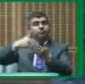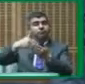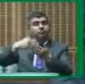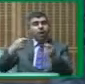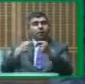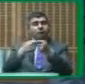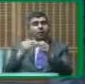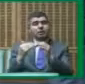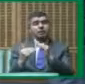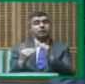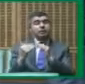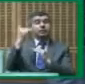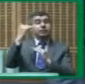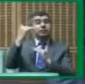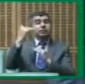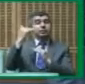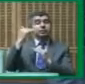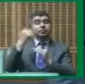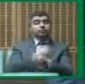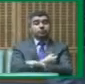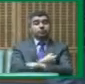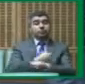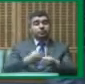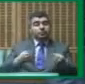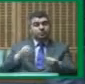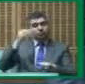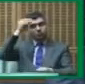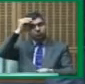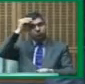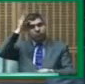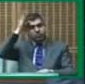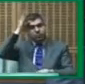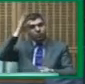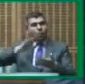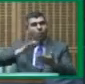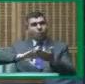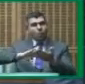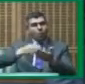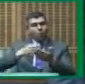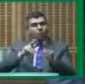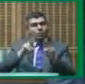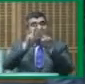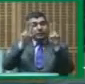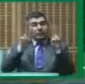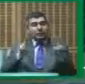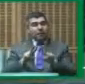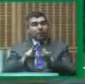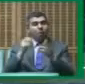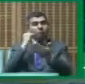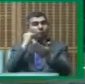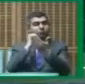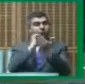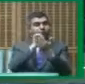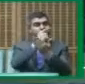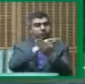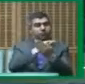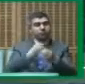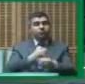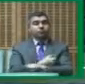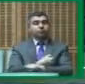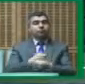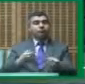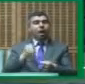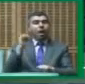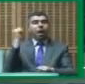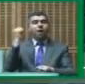من حاملي الشهادات العليا إجازة ماستر دكتوراه، ويوجد عدد هام منهم في وضعية بطالة